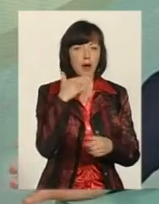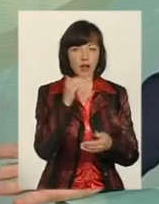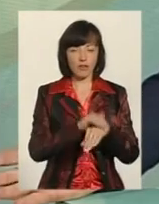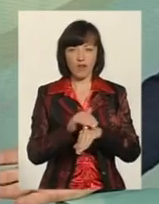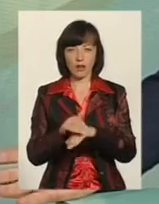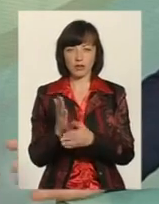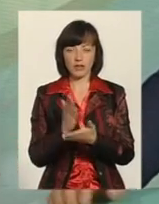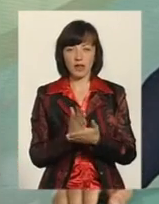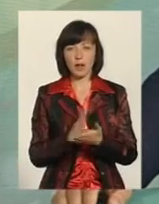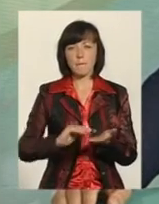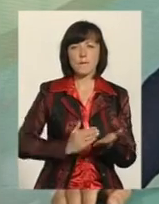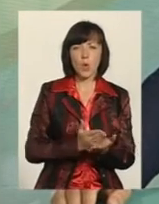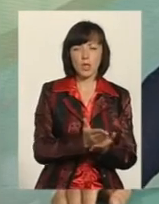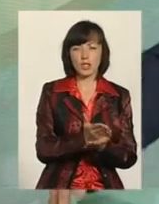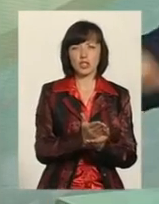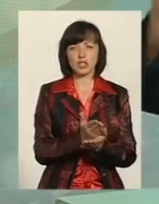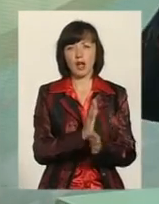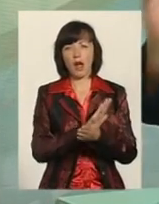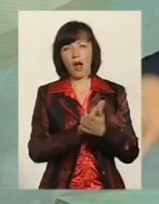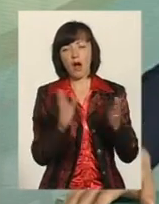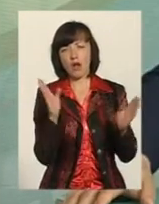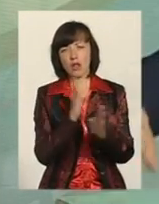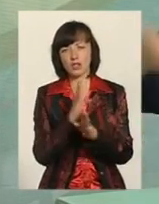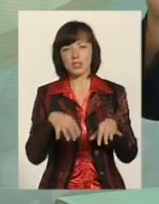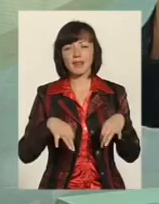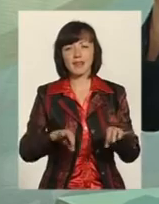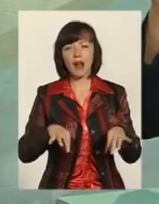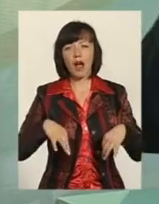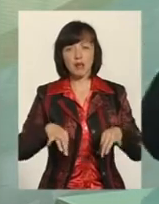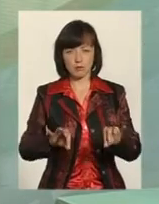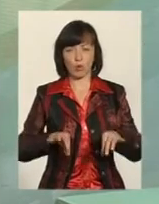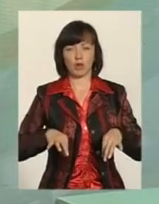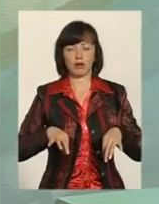– геополітичних, екологічних, транспортних,